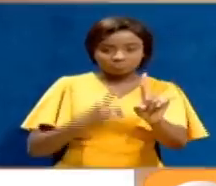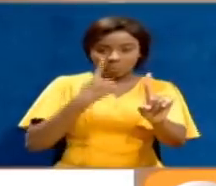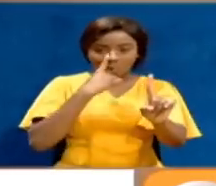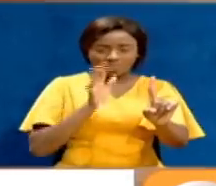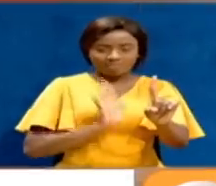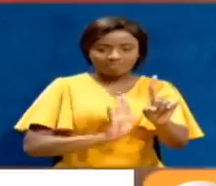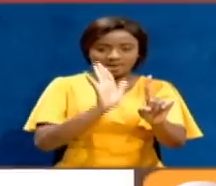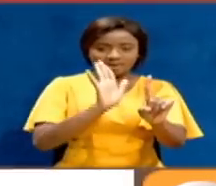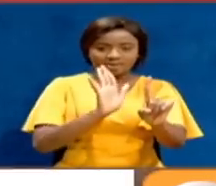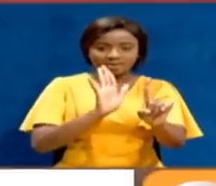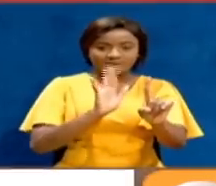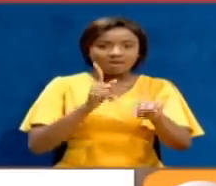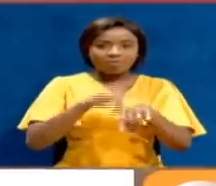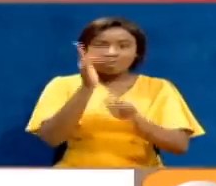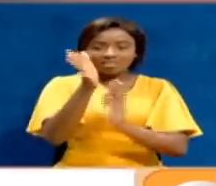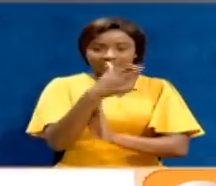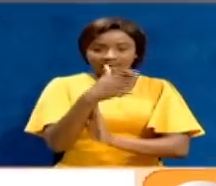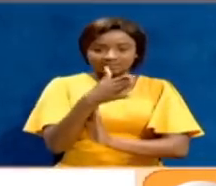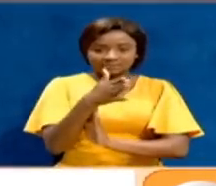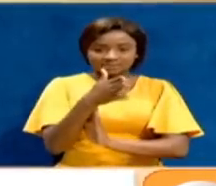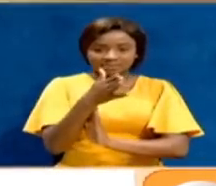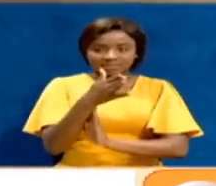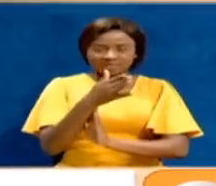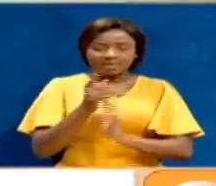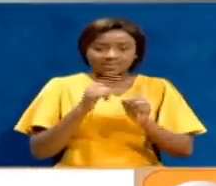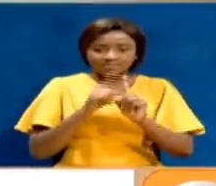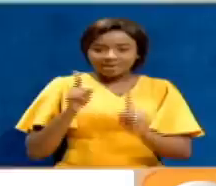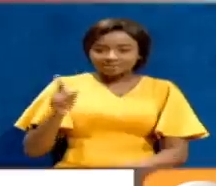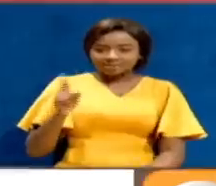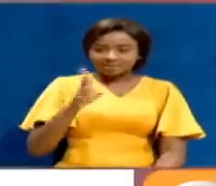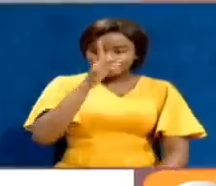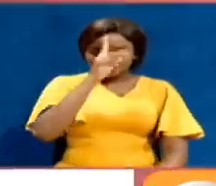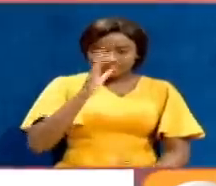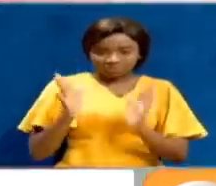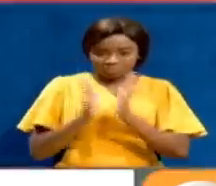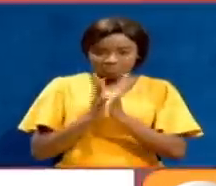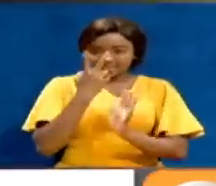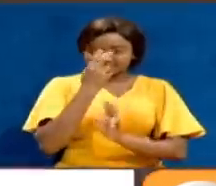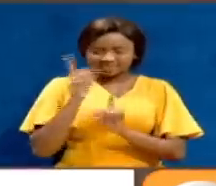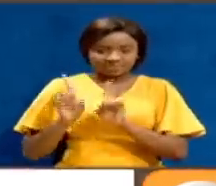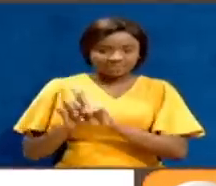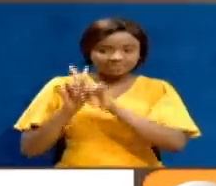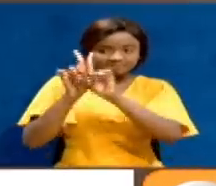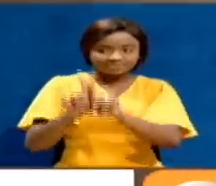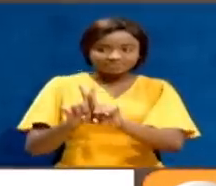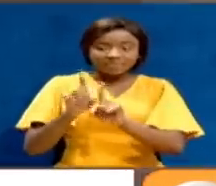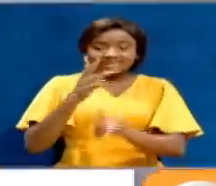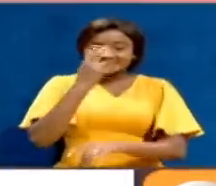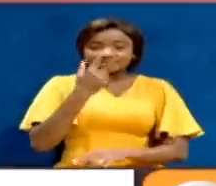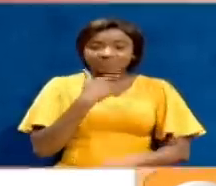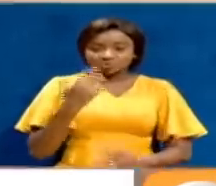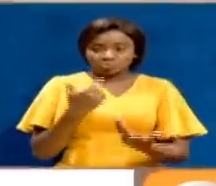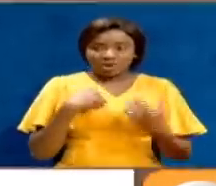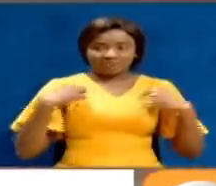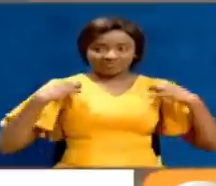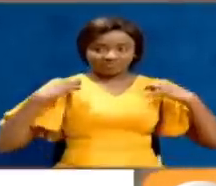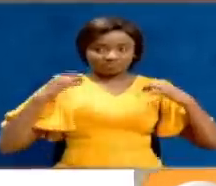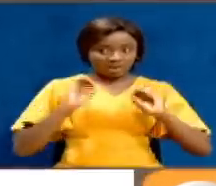walivyofika nyumbani kwao siku ya Alhamisi. Maafisa hao walioandamana na mshukiwa aliyekuwa hajavalia